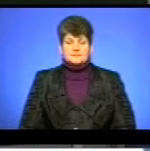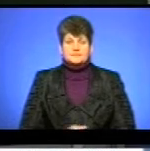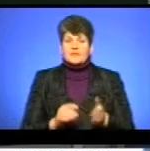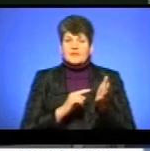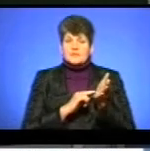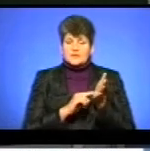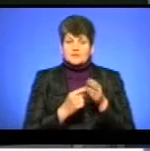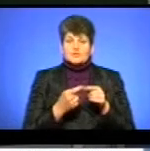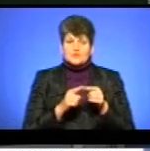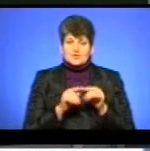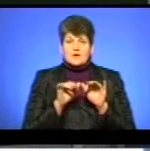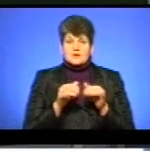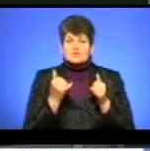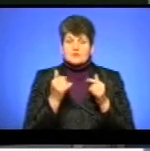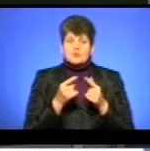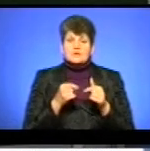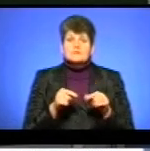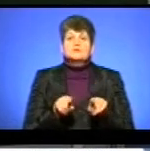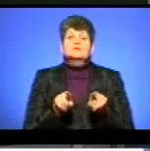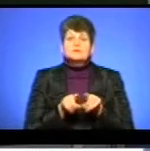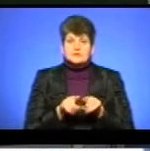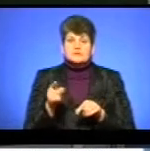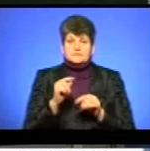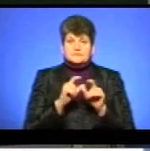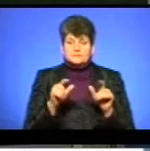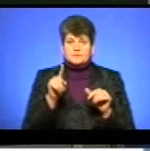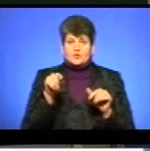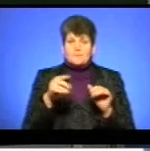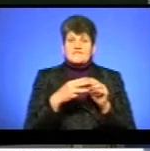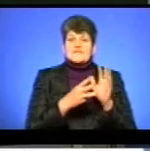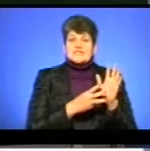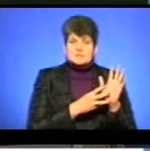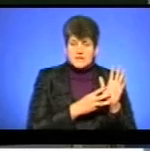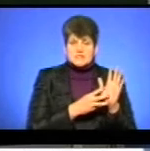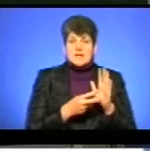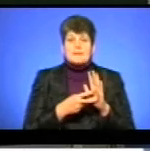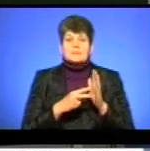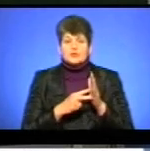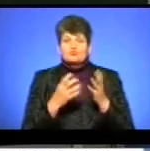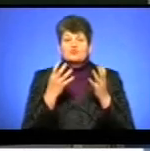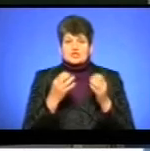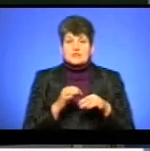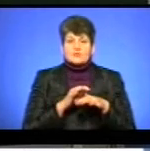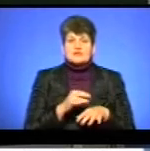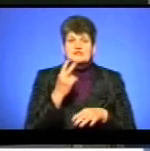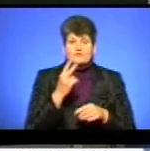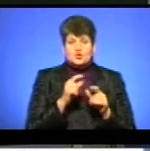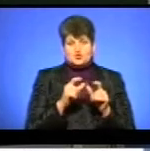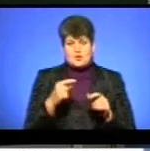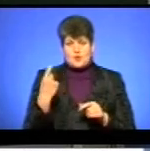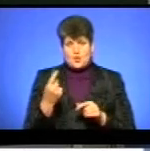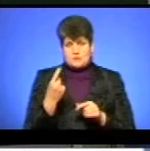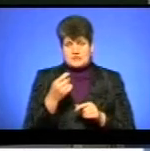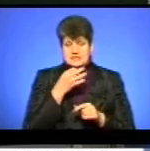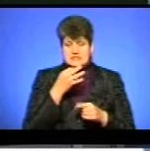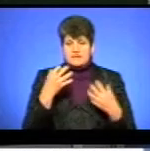Зазначу, таку акцію сьогодні організували також у Тернопільській школі номер 18 і планують провести ще у двох школах області,